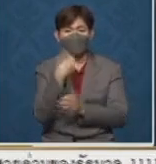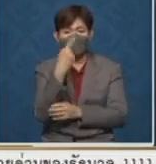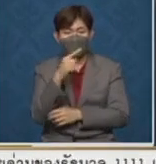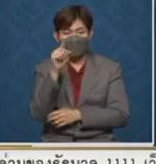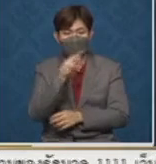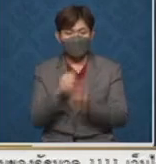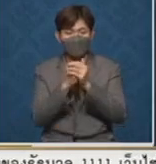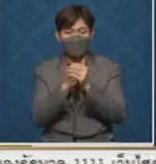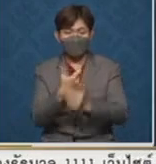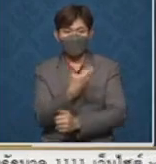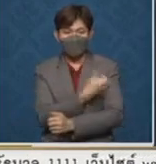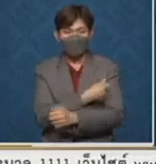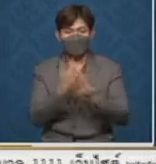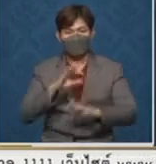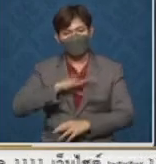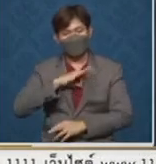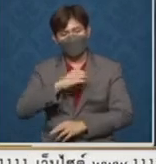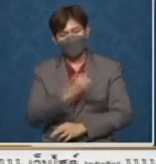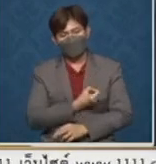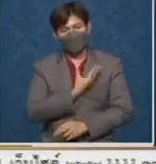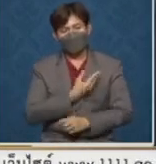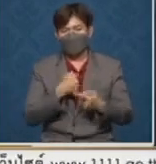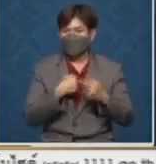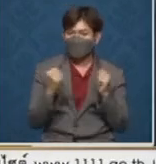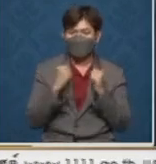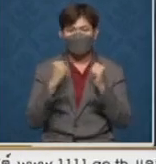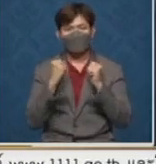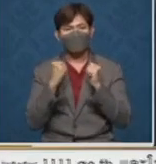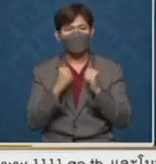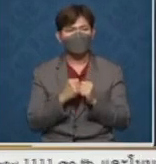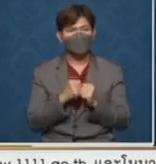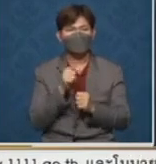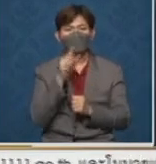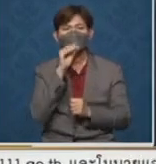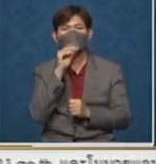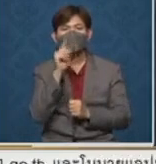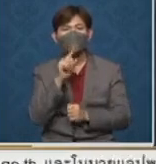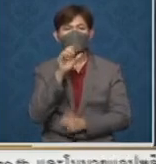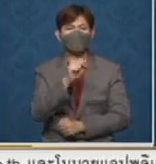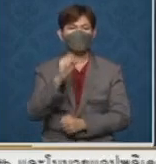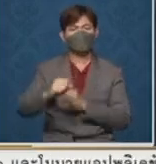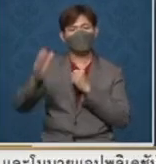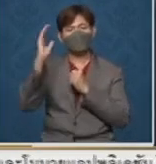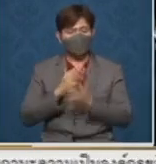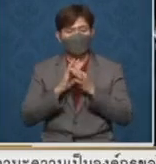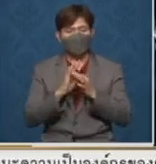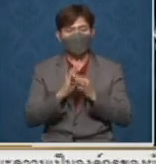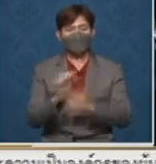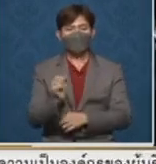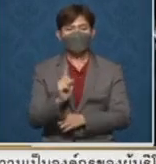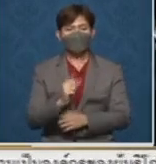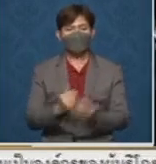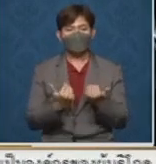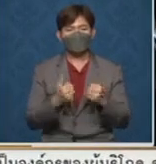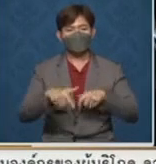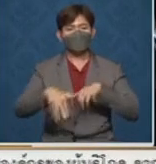เบียนพรรคภูมิใจไทยนะครับอาจจะไม่ได้ต้านตรงๆแต่เขียนแบบนี ้ แน่นอน มันก็ชัดเจน บอกไม่ได้มีปัญหากับพลเอกณัฐพลนาคพาณิชย์ที่ไป